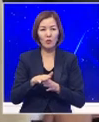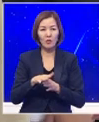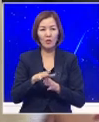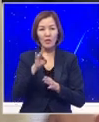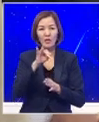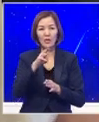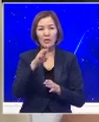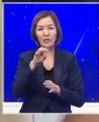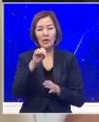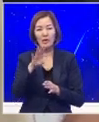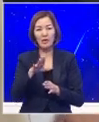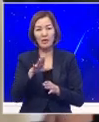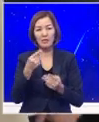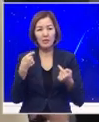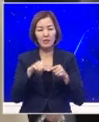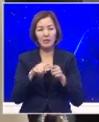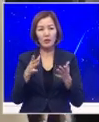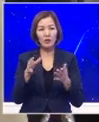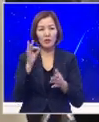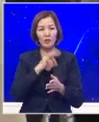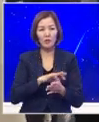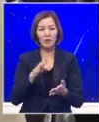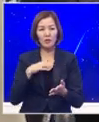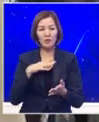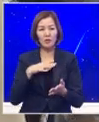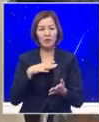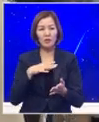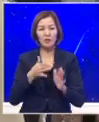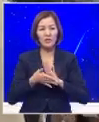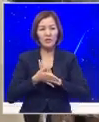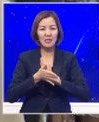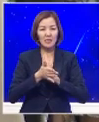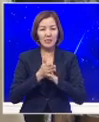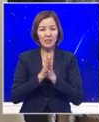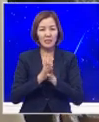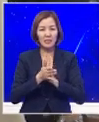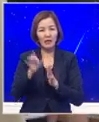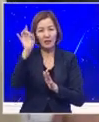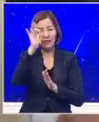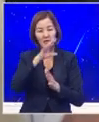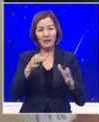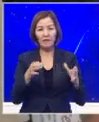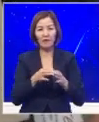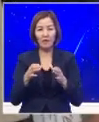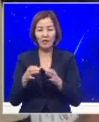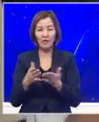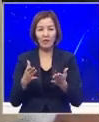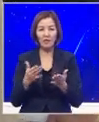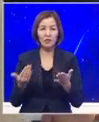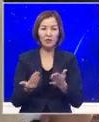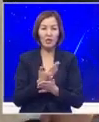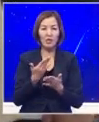итальяндық сыроварлар, жаңа Пармиджано Реджано деген жаңа сыр ірімшік жасайтын жаңа атақты фирмалары, солардың жаңа